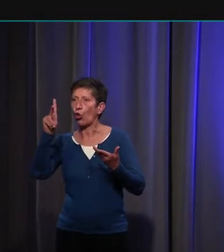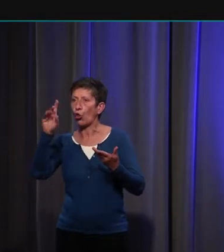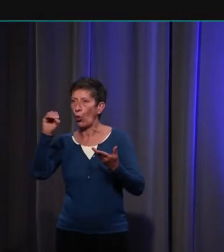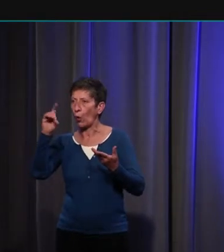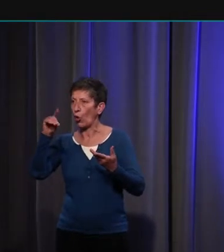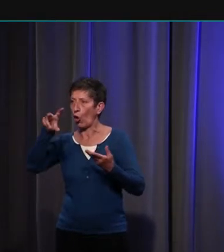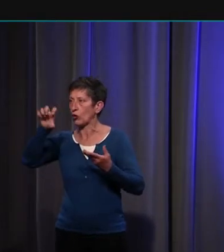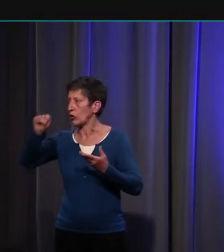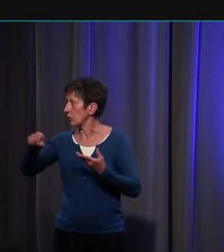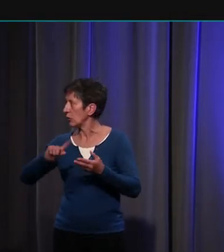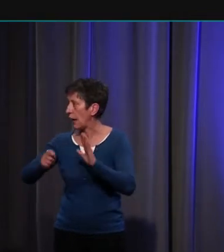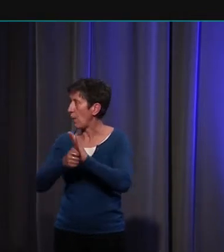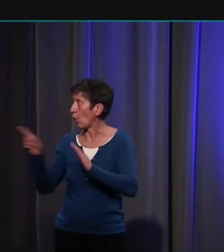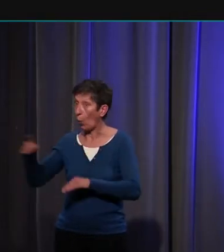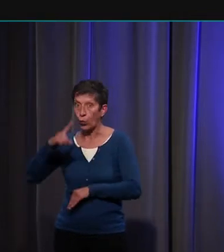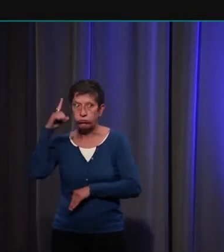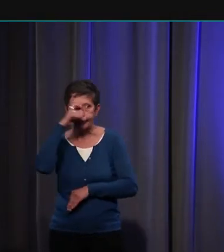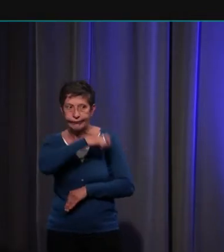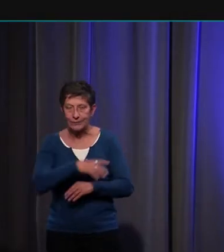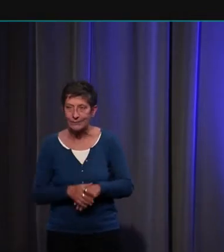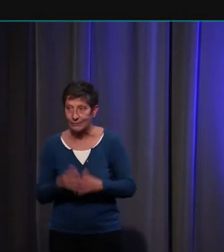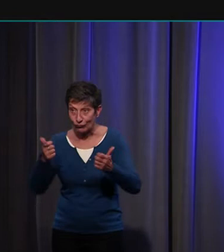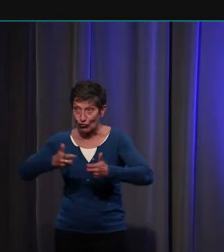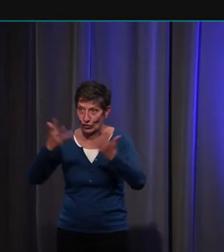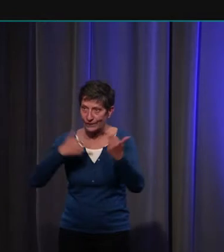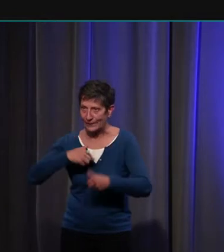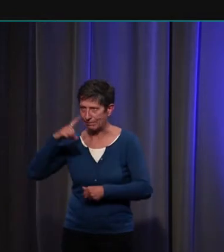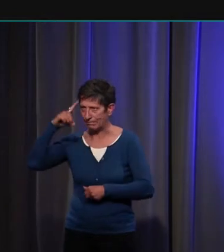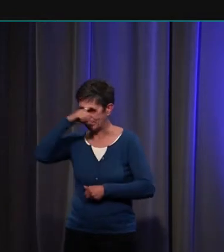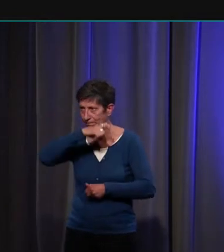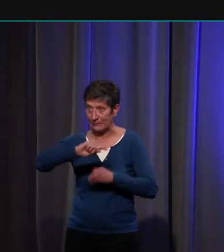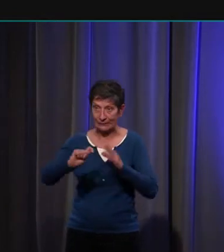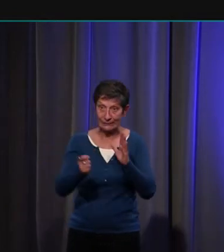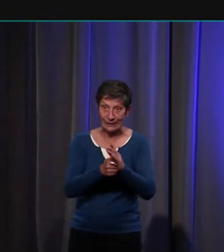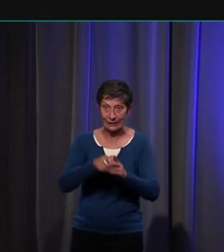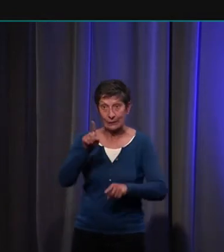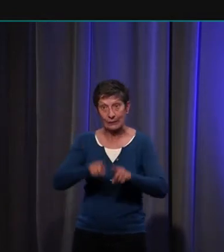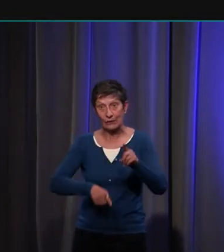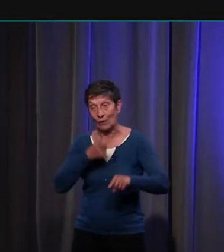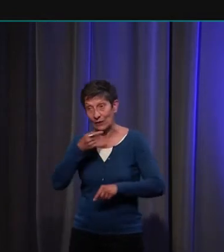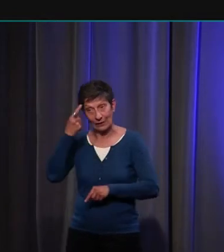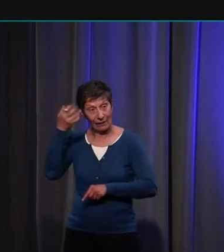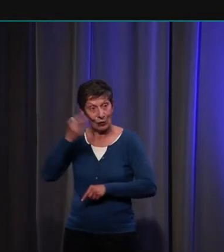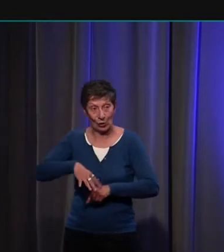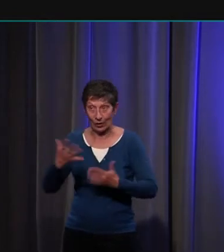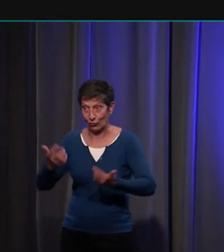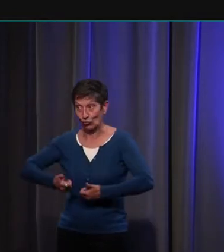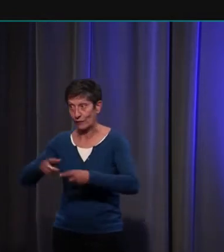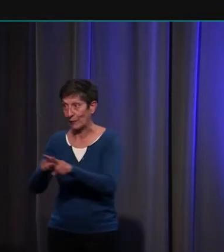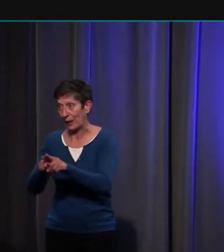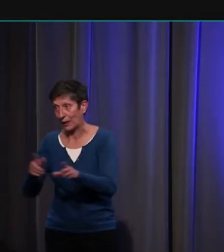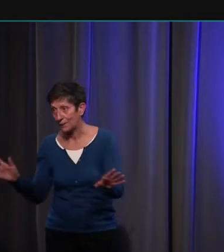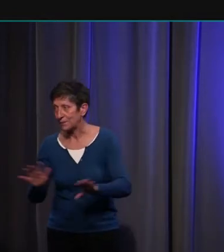très difficile parce que j'ai du mal avec les chiffres c'est comme les dates on les invente parfois très facilement mais c'est vrai que